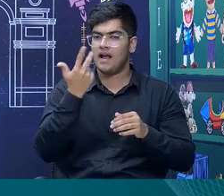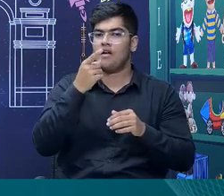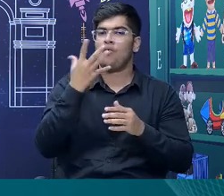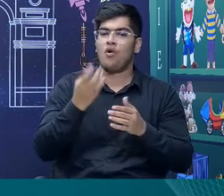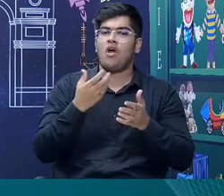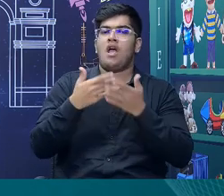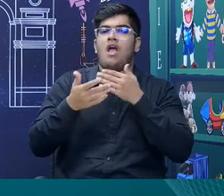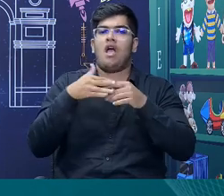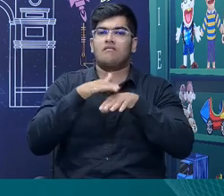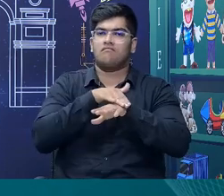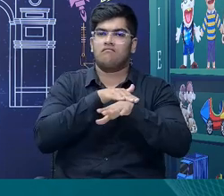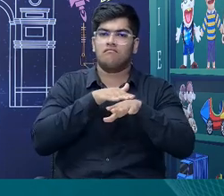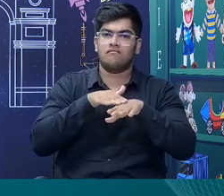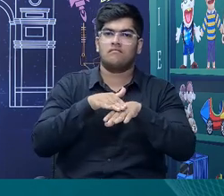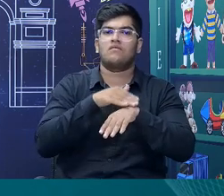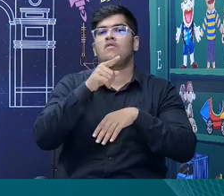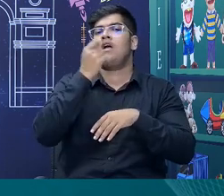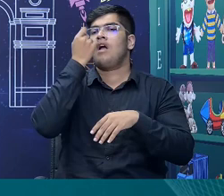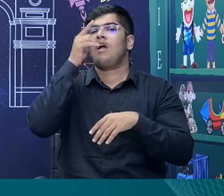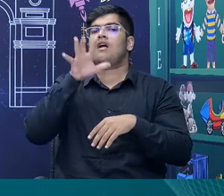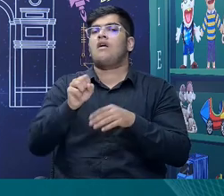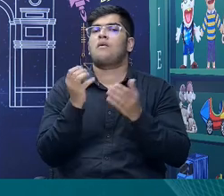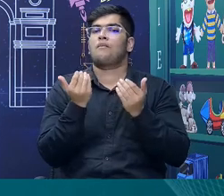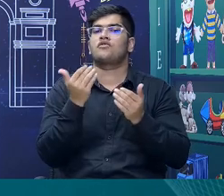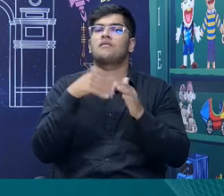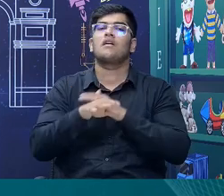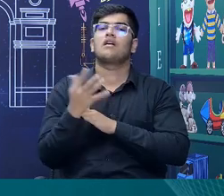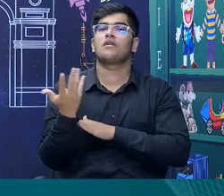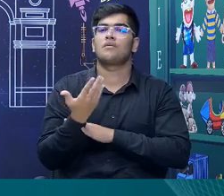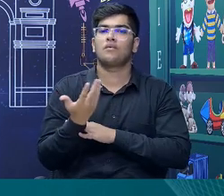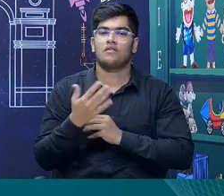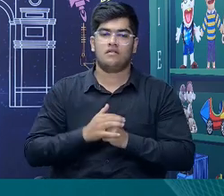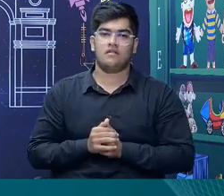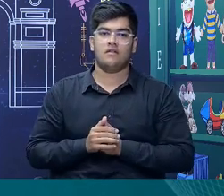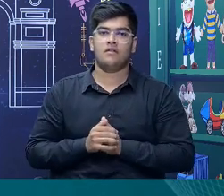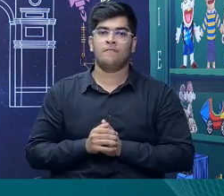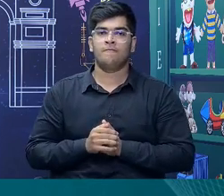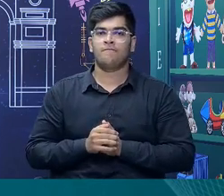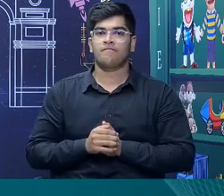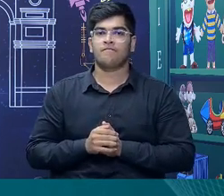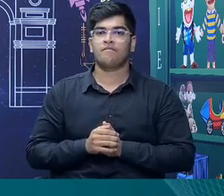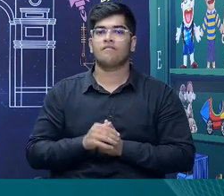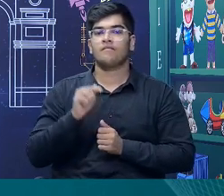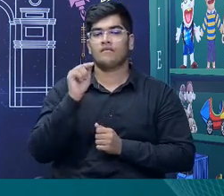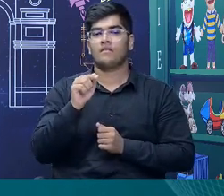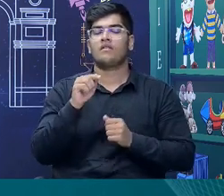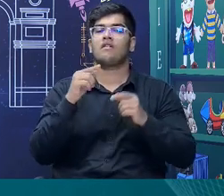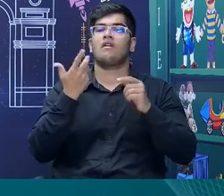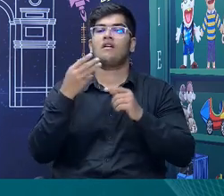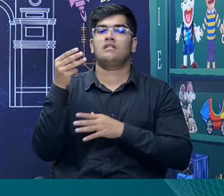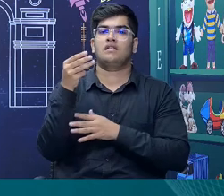तो वो इसको छूकर इसका आकर जान सकता है इस तरह से और त्रिशूल का